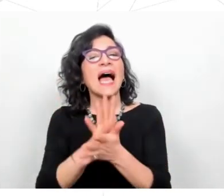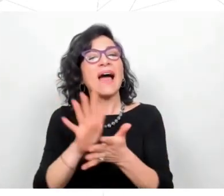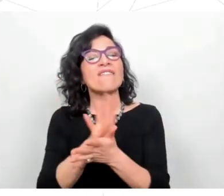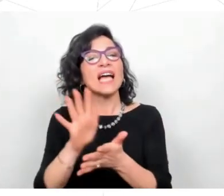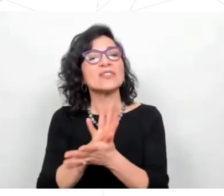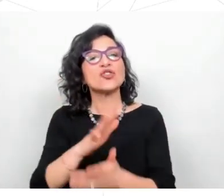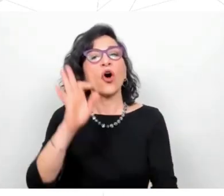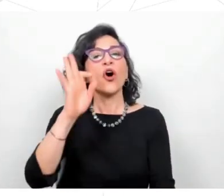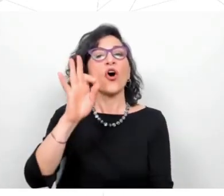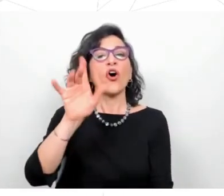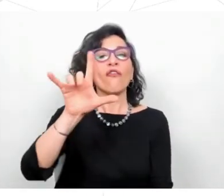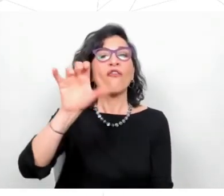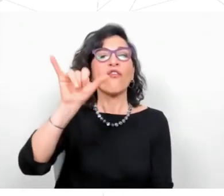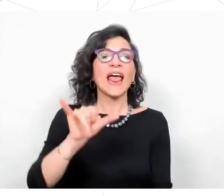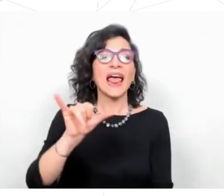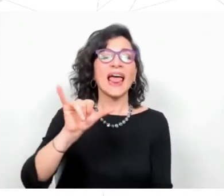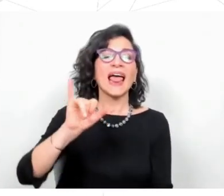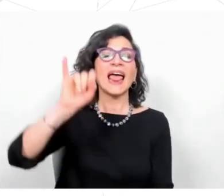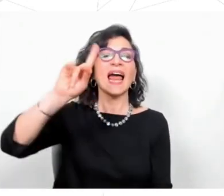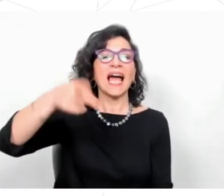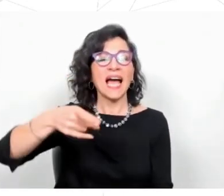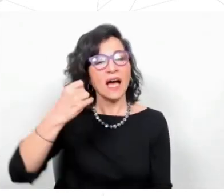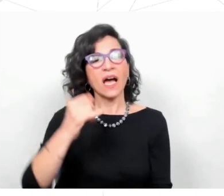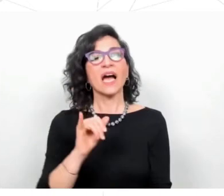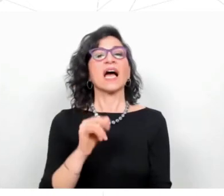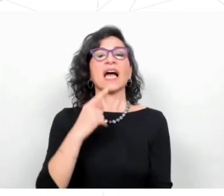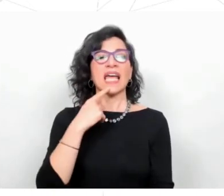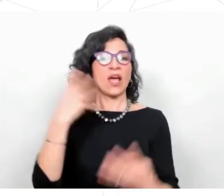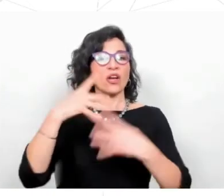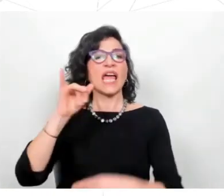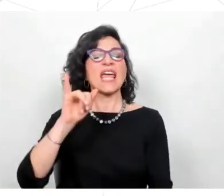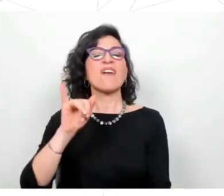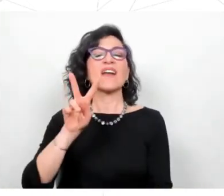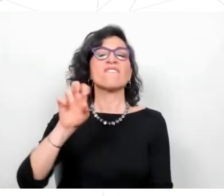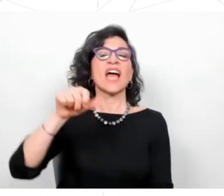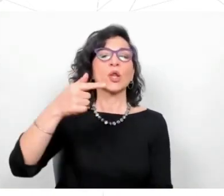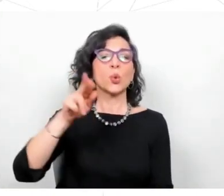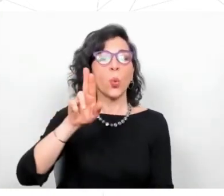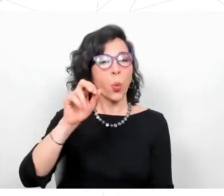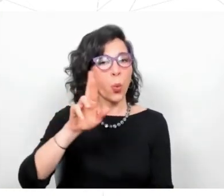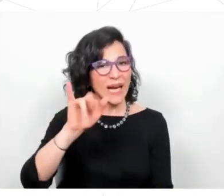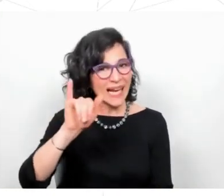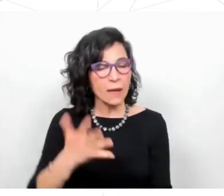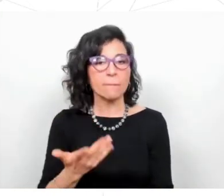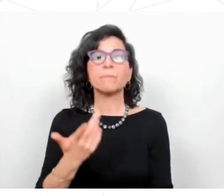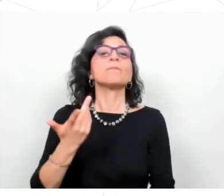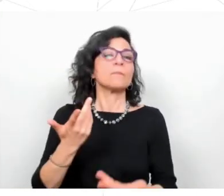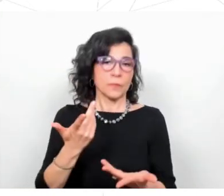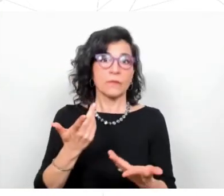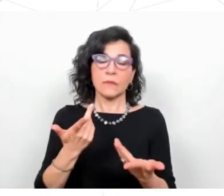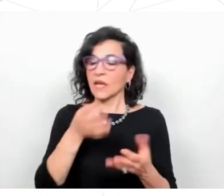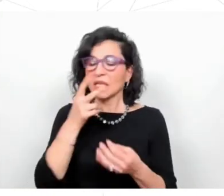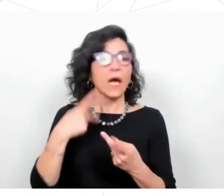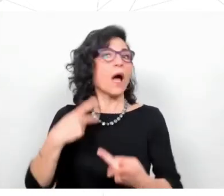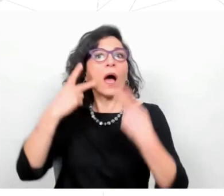e quindi vedere che il mondo sta usando la